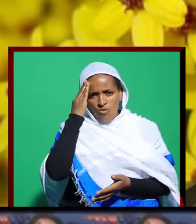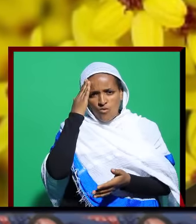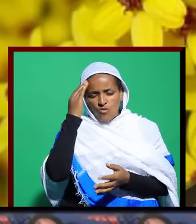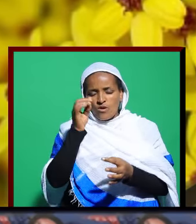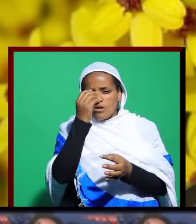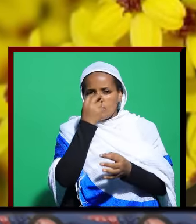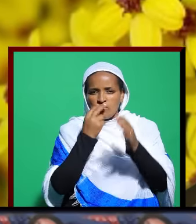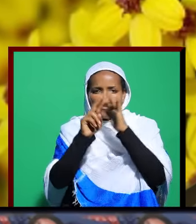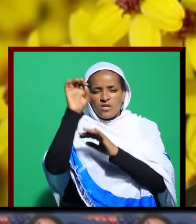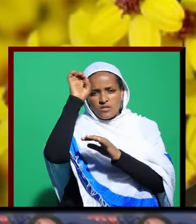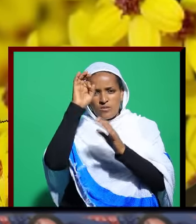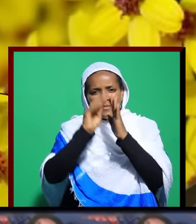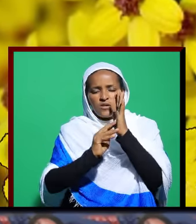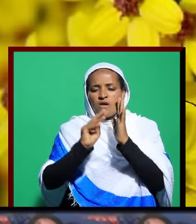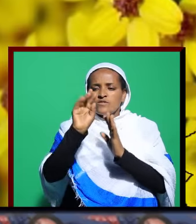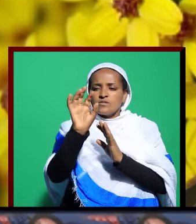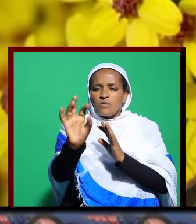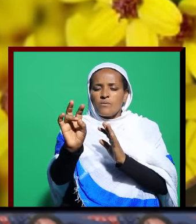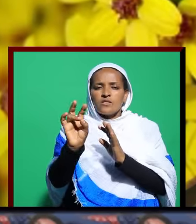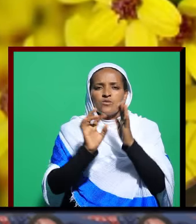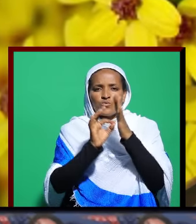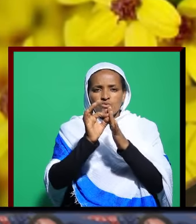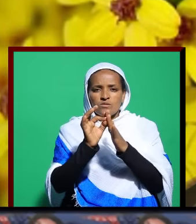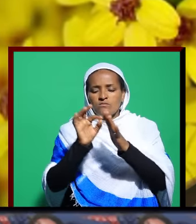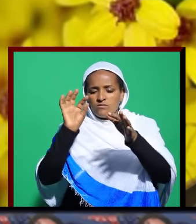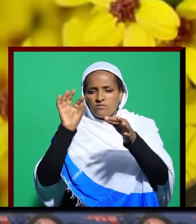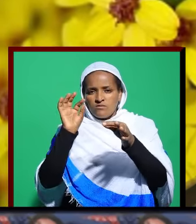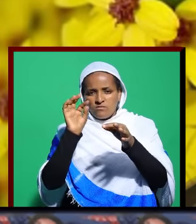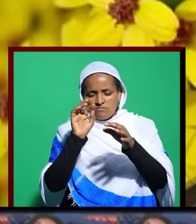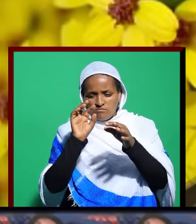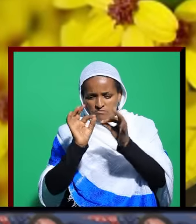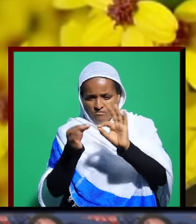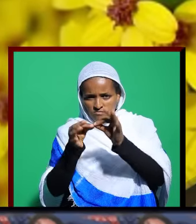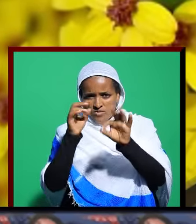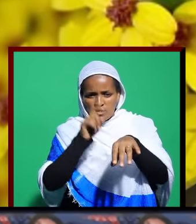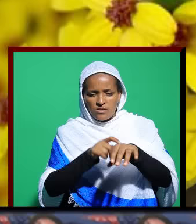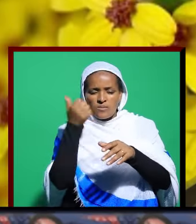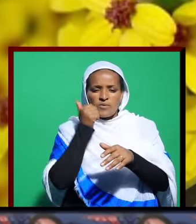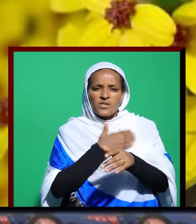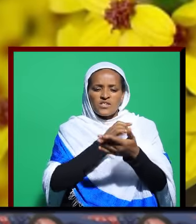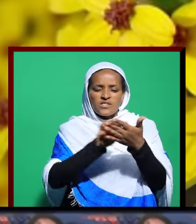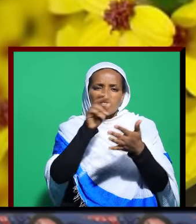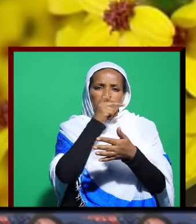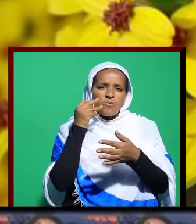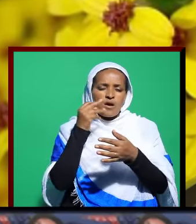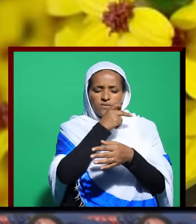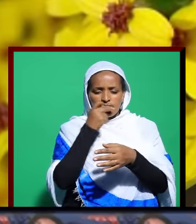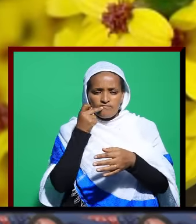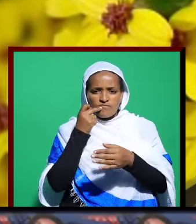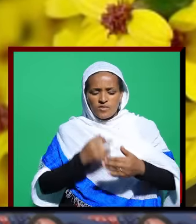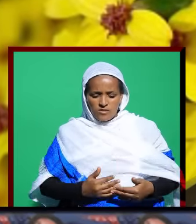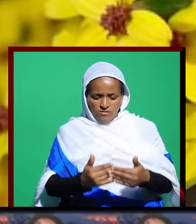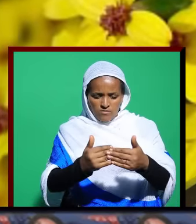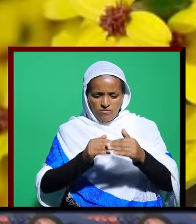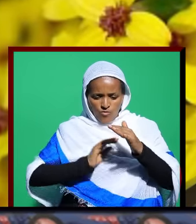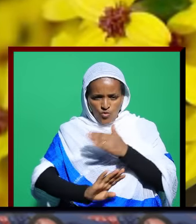እንደምናውቀው የትንቢተ ኢሳይያስ ምዕራፍ 7 ቁጥር 14ን እየተረጎመ በነበረበት ሰዓት የእመቤታችን የቅድስት ድንግል ማርያም በድንግልና